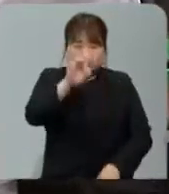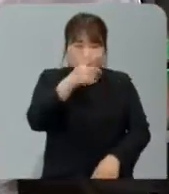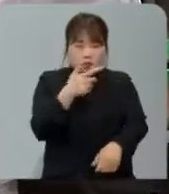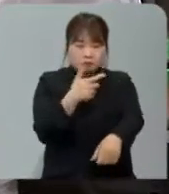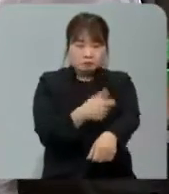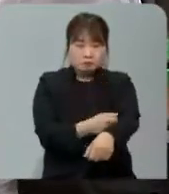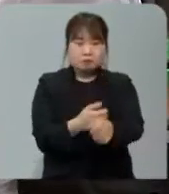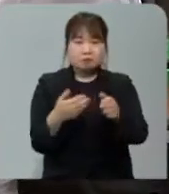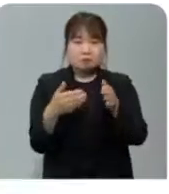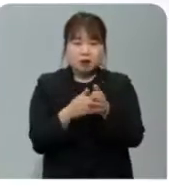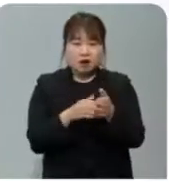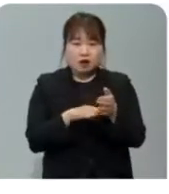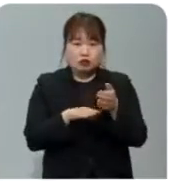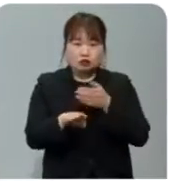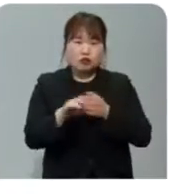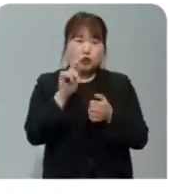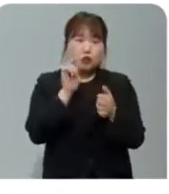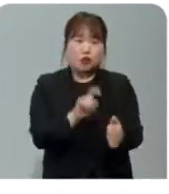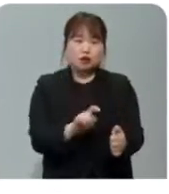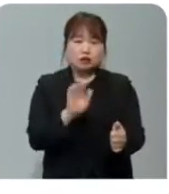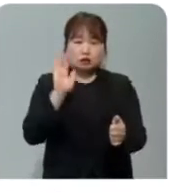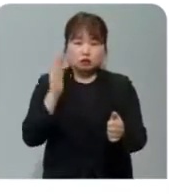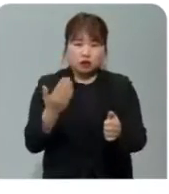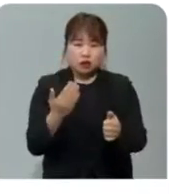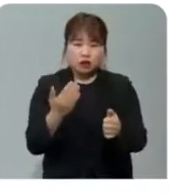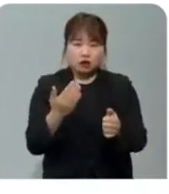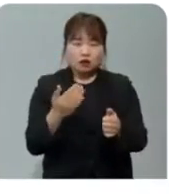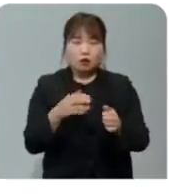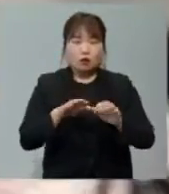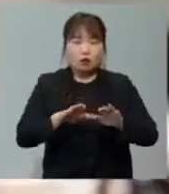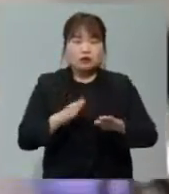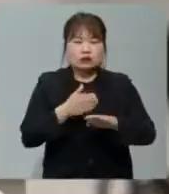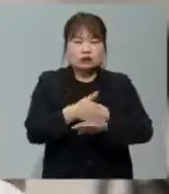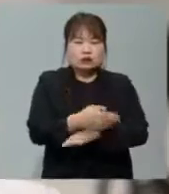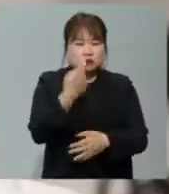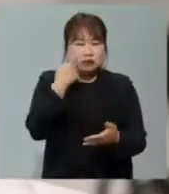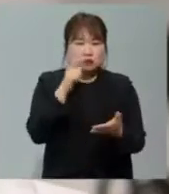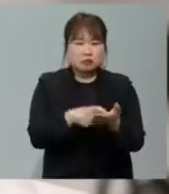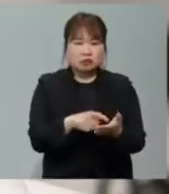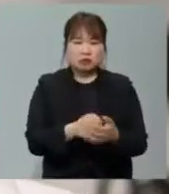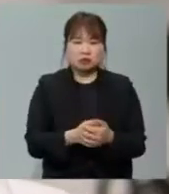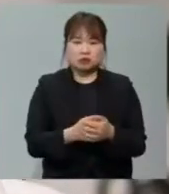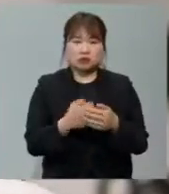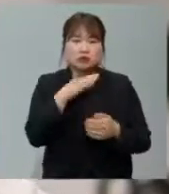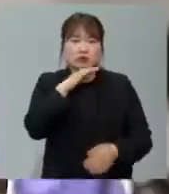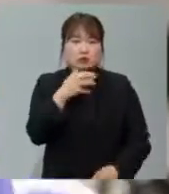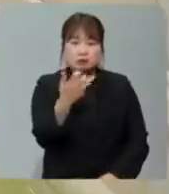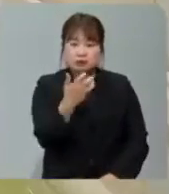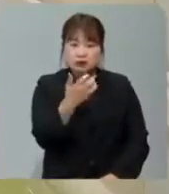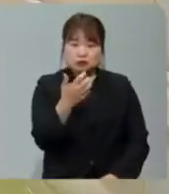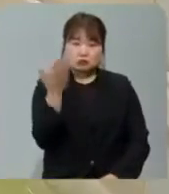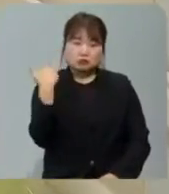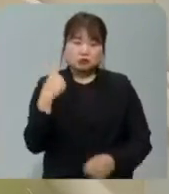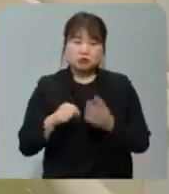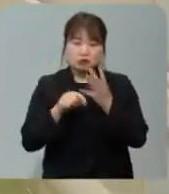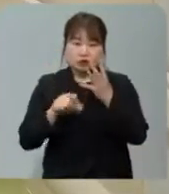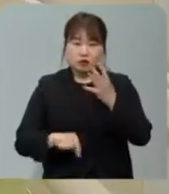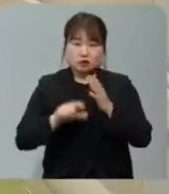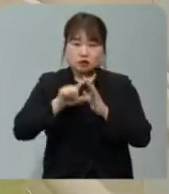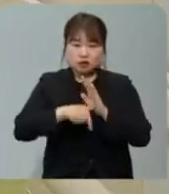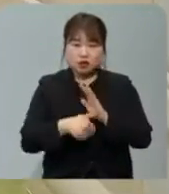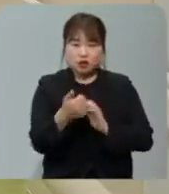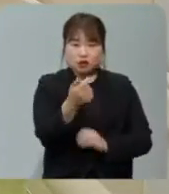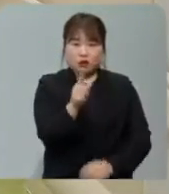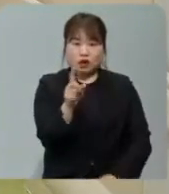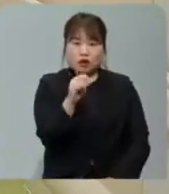맞은 뒤 확진되는 돌파감염 사례가 뒤늦게 확인됐습니다. 청주에 사는 80대로 지난 4월 화이자 백신을 두